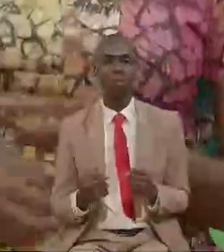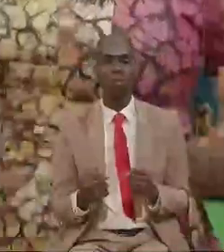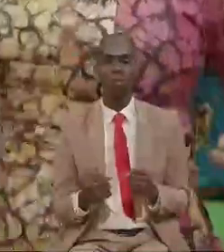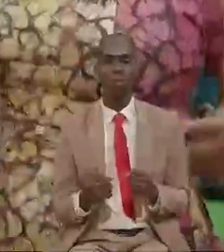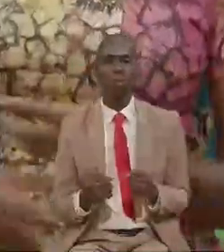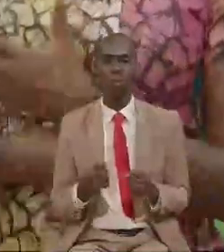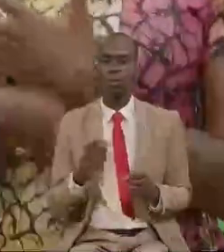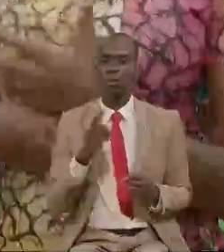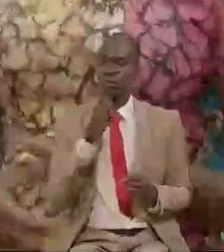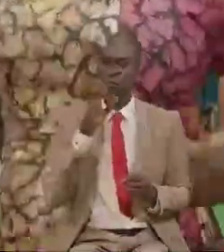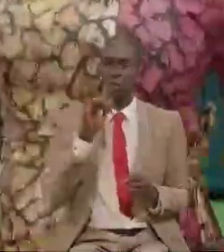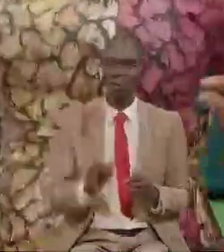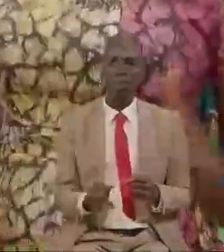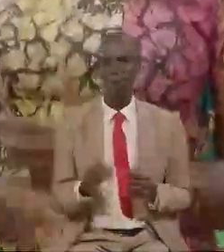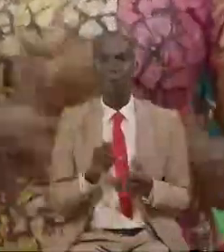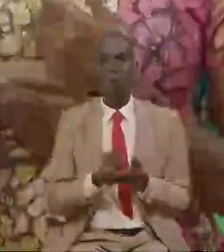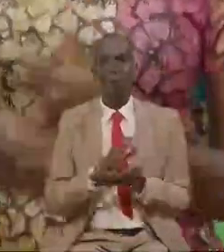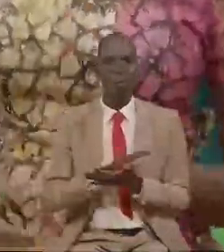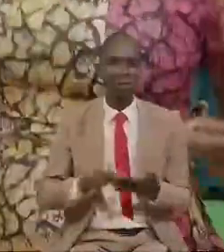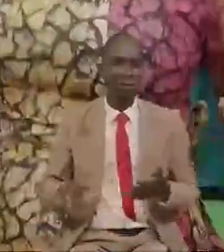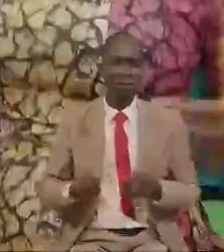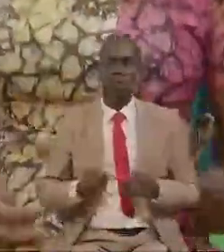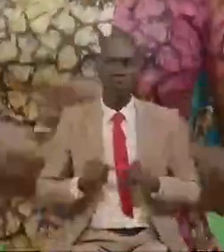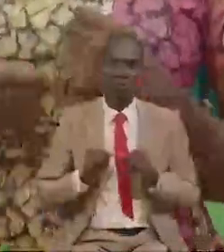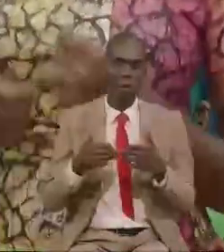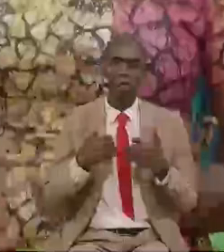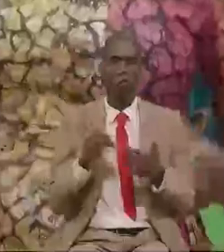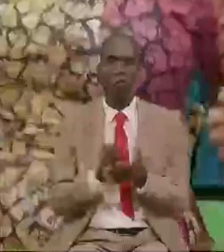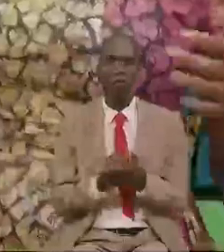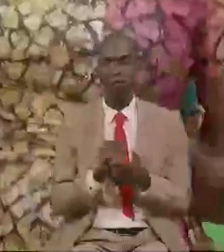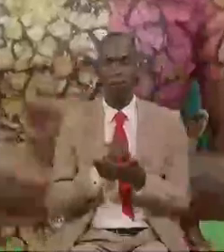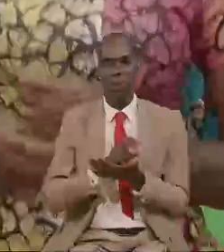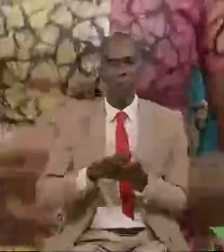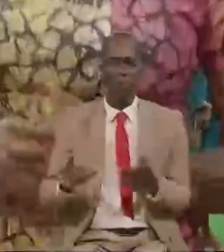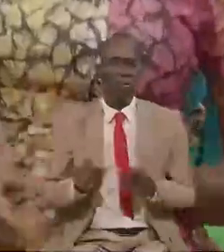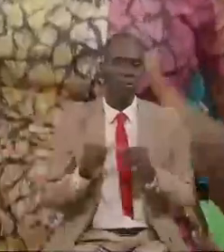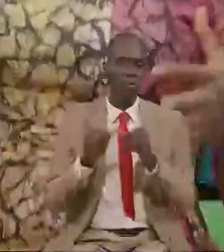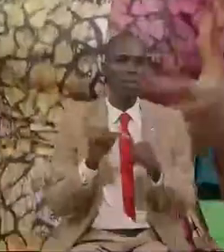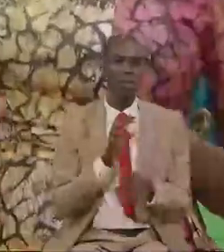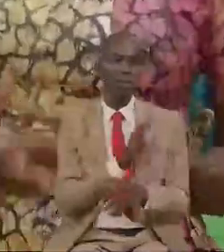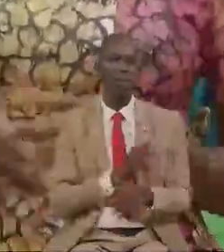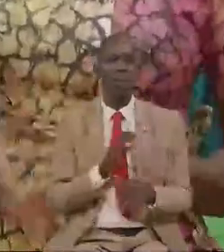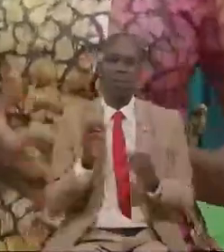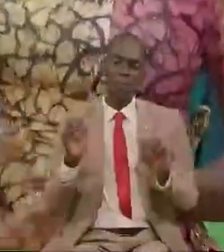réellement sanctifié, avec un caractère solide, capable.